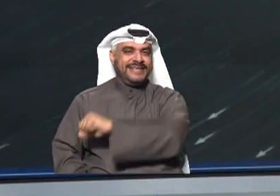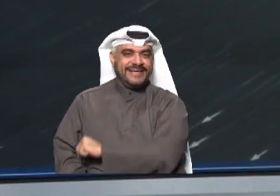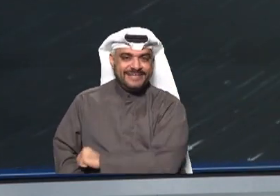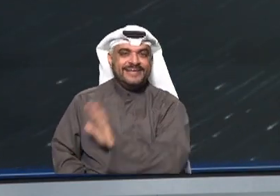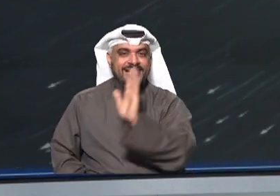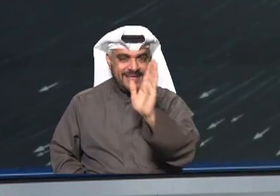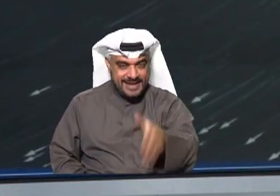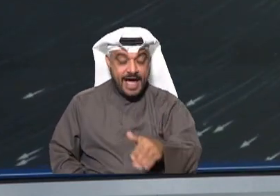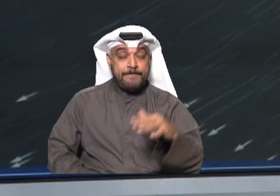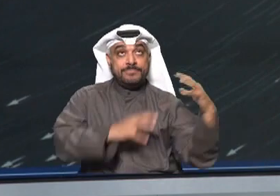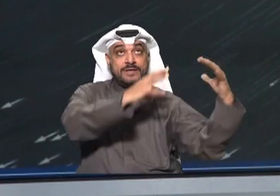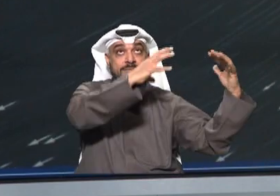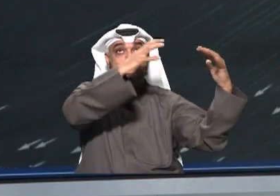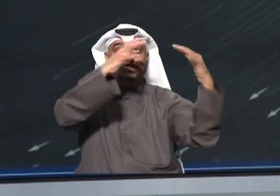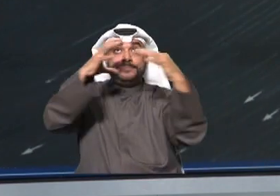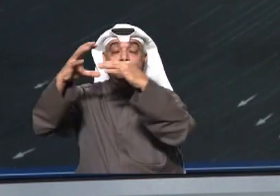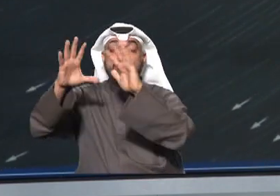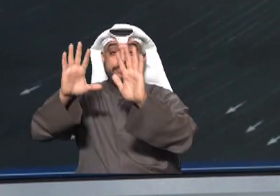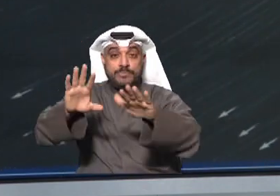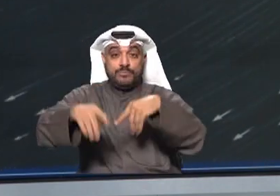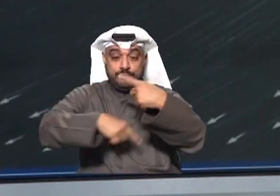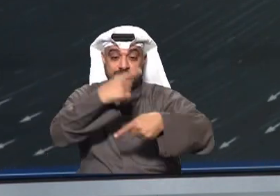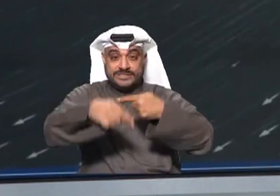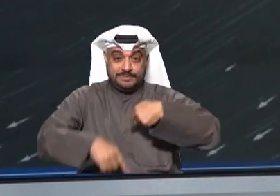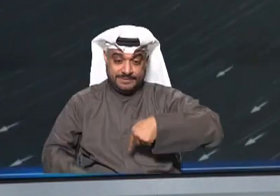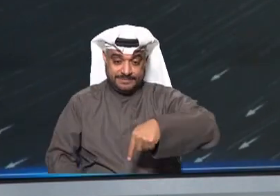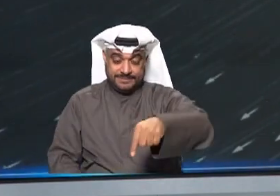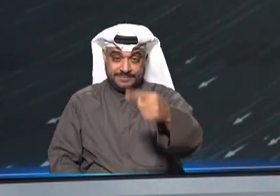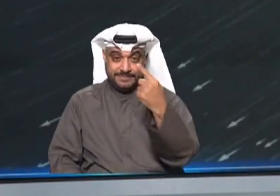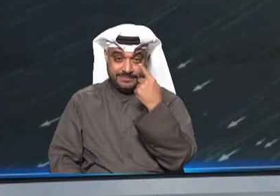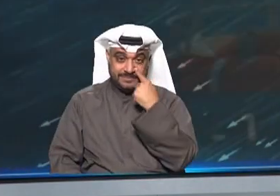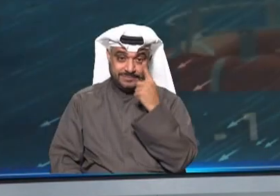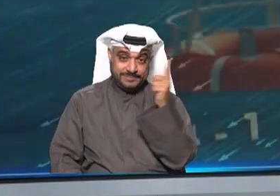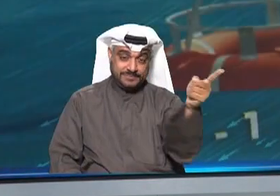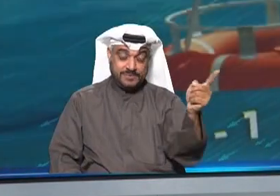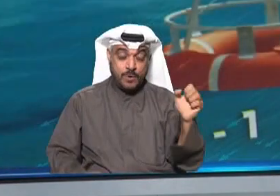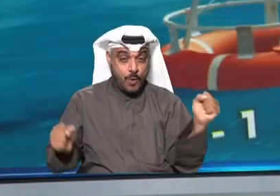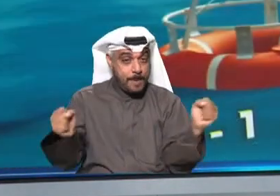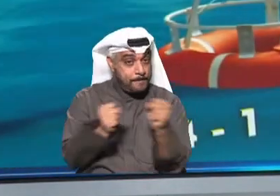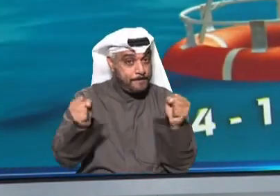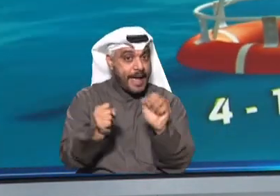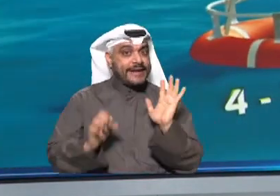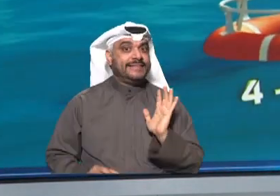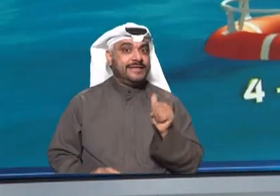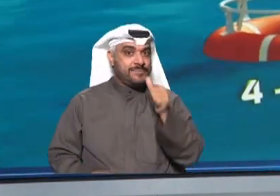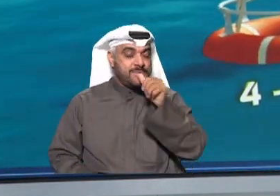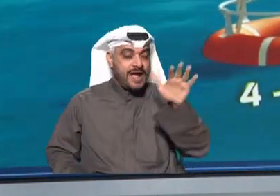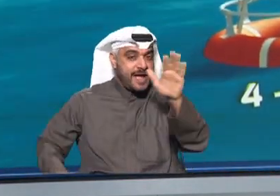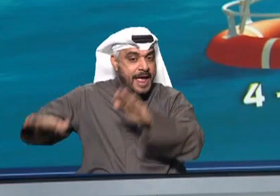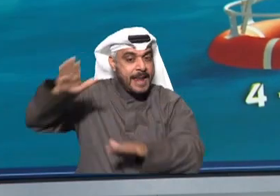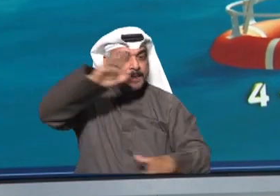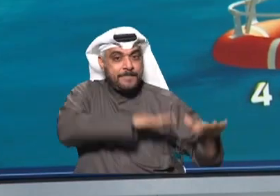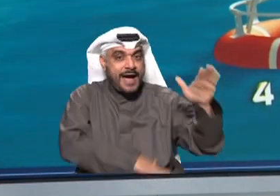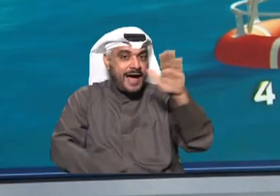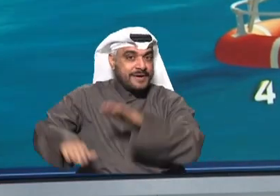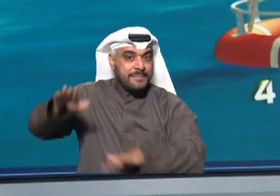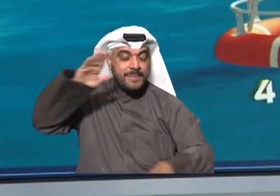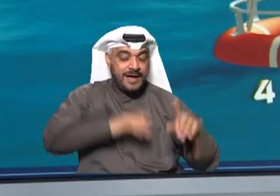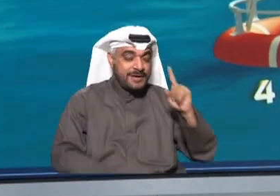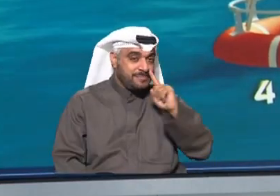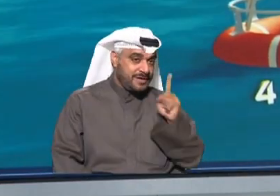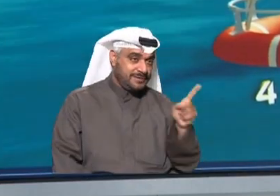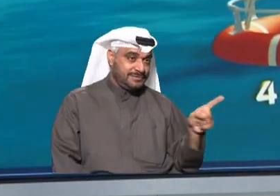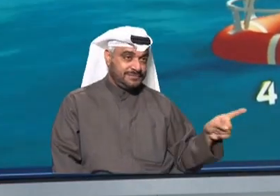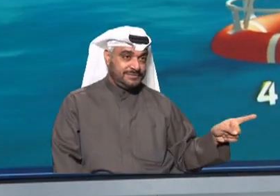السحب مستمر ورياح خفيفة إلى معتدلة راح تستمر ويانا وأجواء باردة. البحر من فترات الحمل من 1 إلى 4